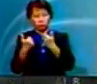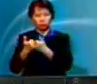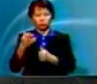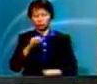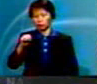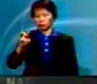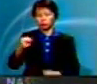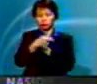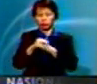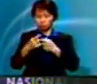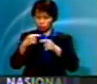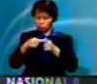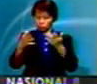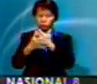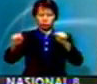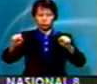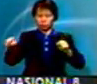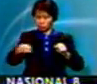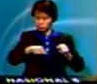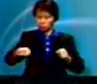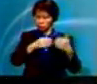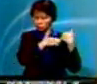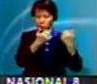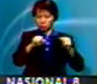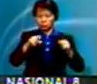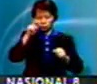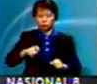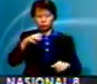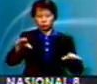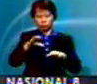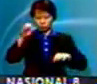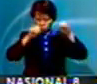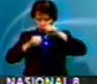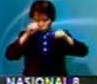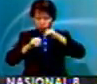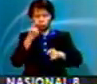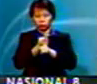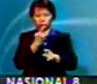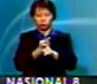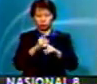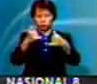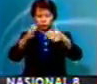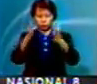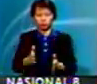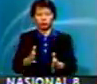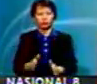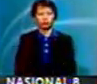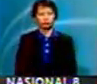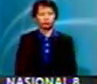Majlis-Majlis Sukan Negeri bila buat persiapan ni. Mereka sentiasa mesti buat pemantauan yang teliti terhadap atlet mereka.